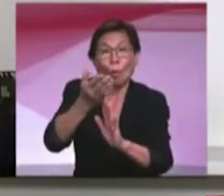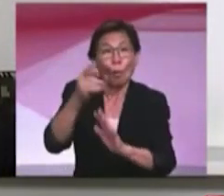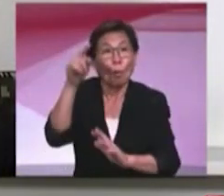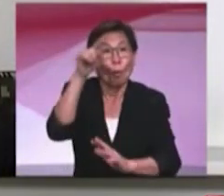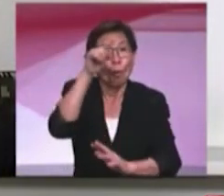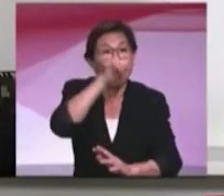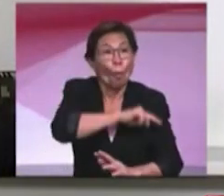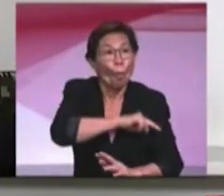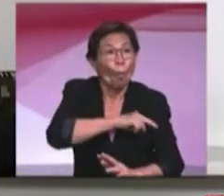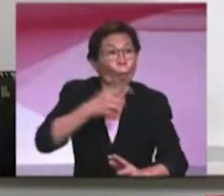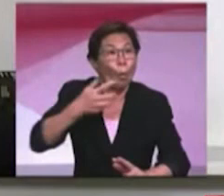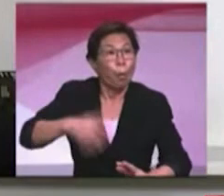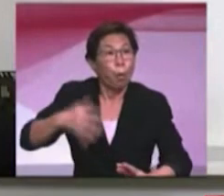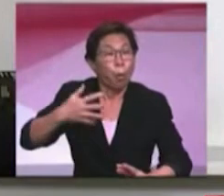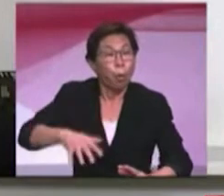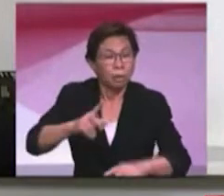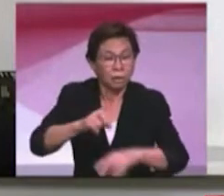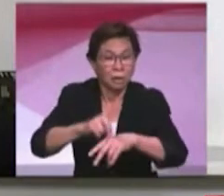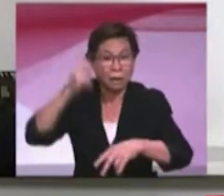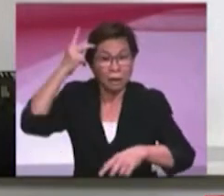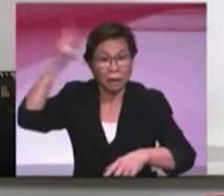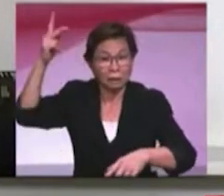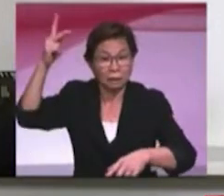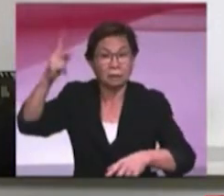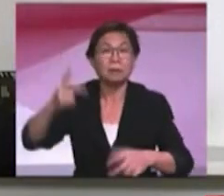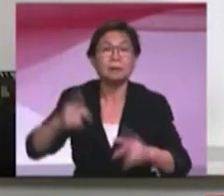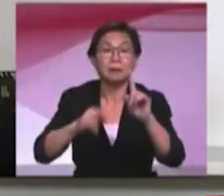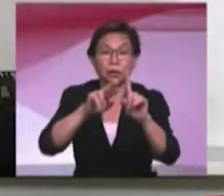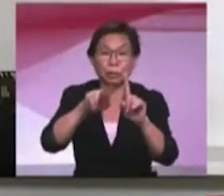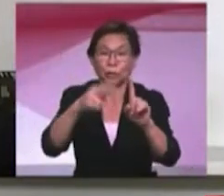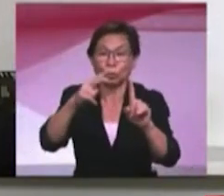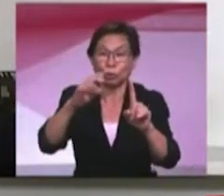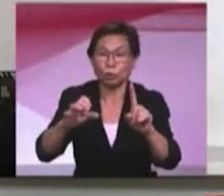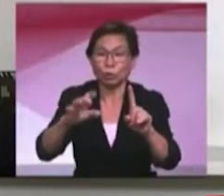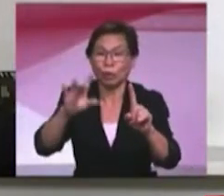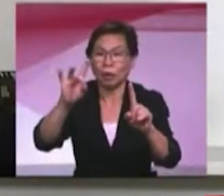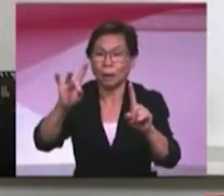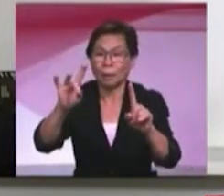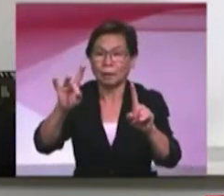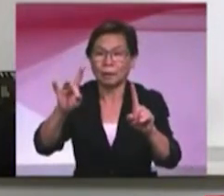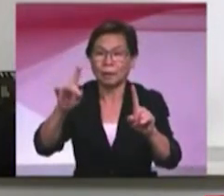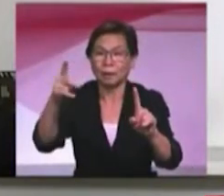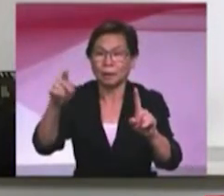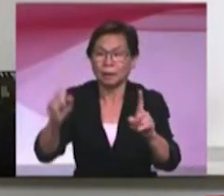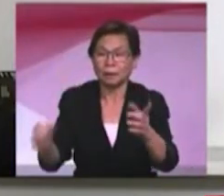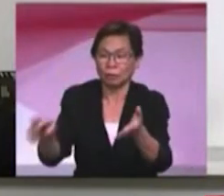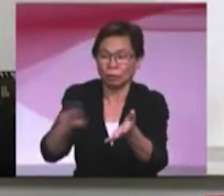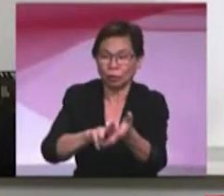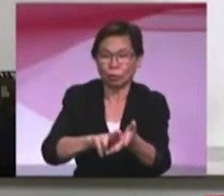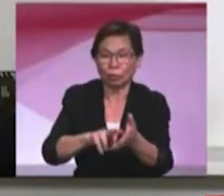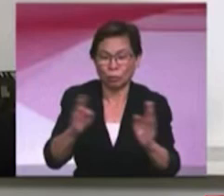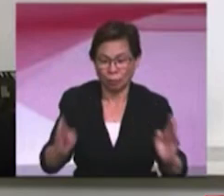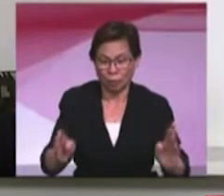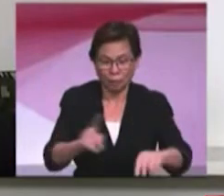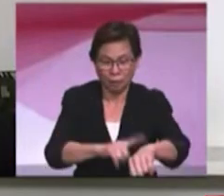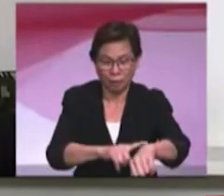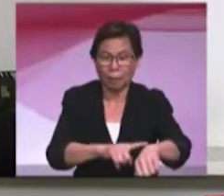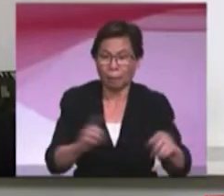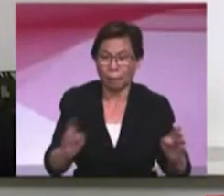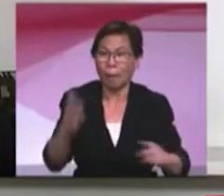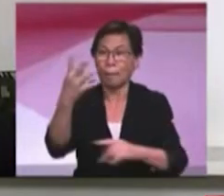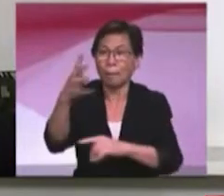kes mendadak di negeri ini dengan 1,208 kes direkodkan dalam